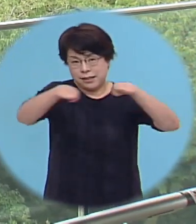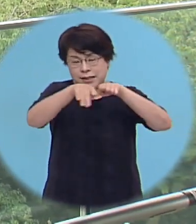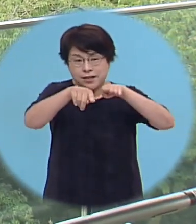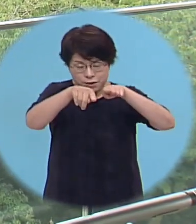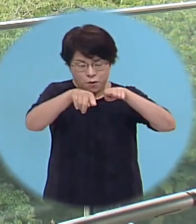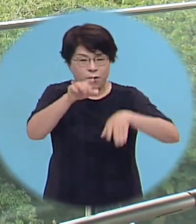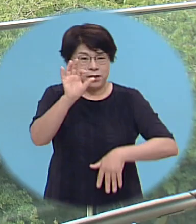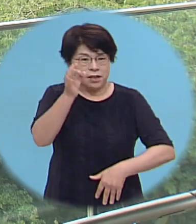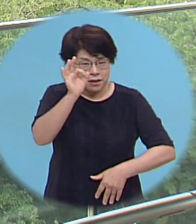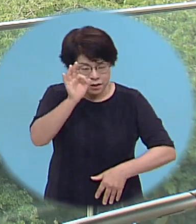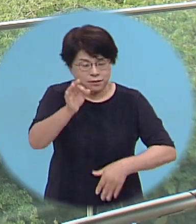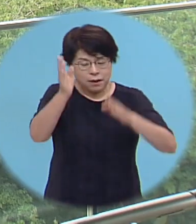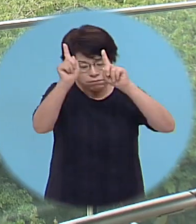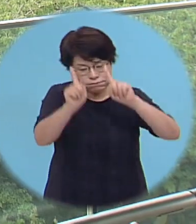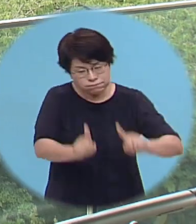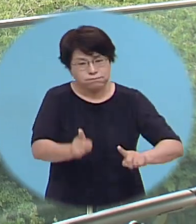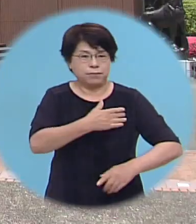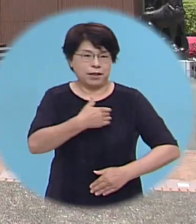ーンが行われているんです。